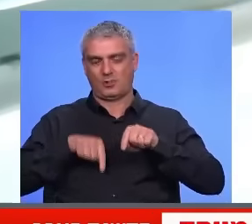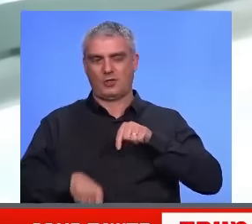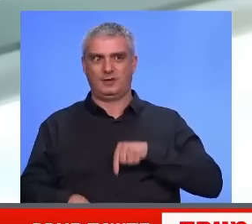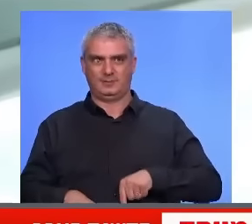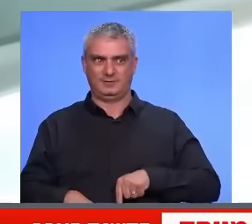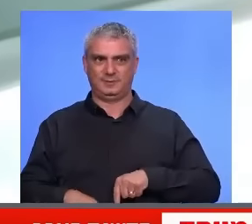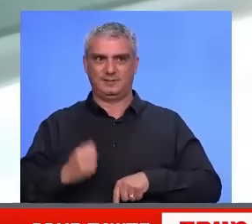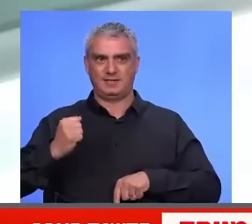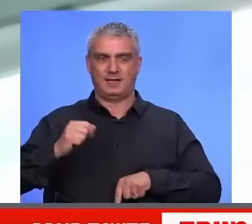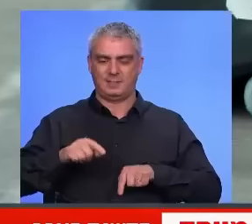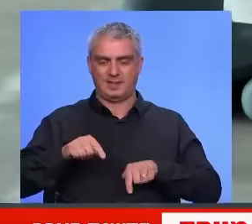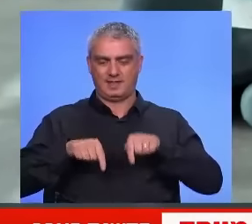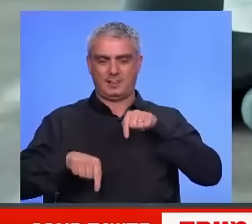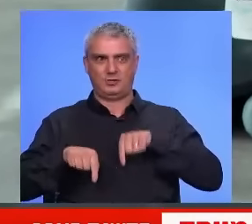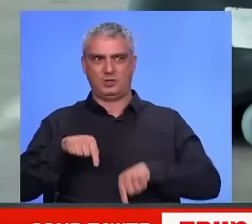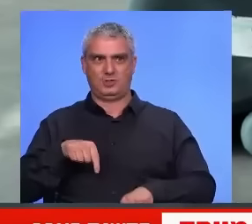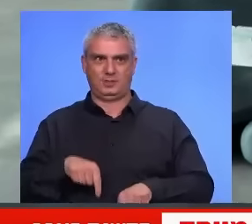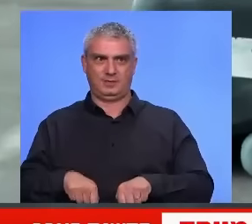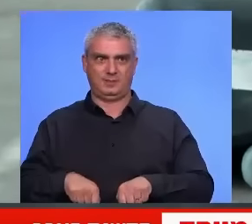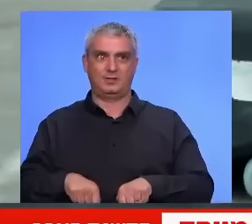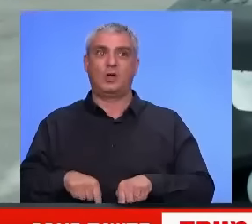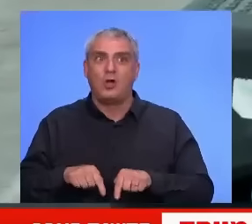יד, רגל יורדת. או,